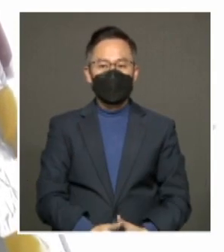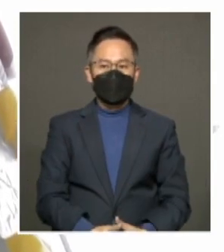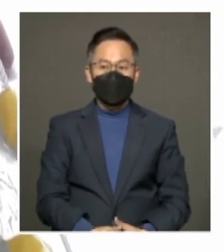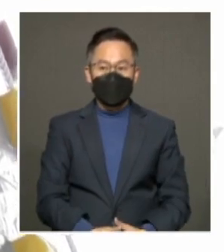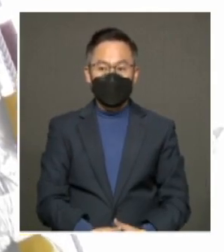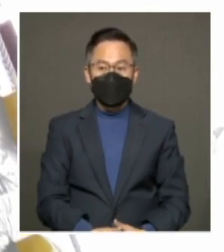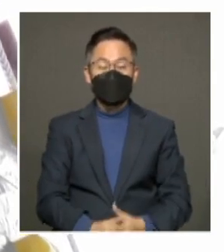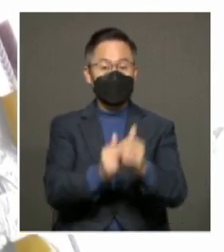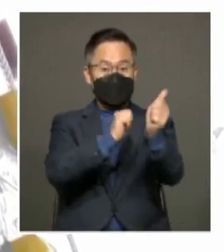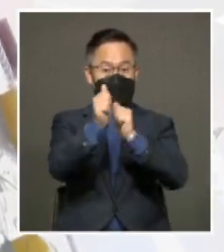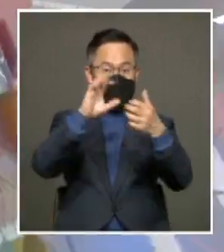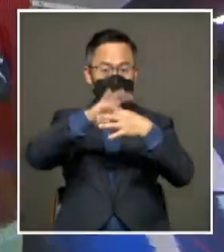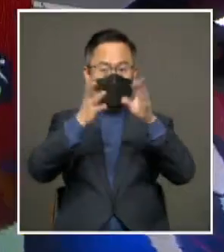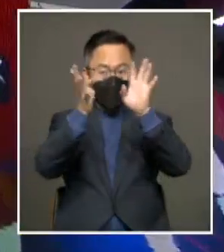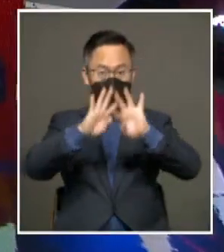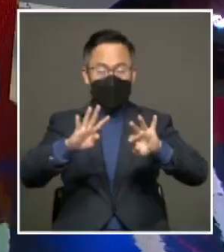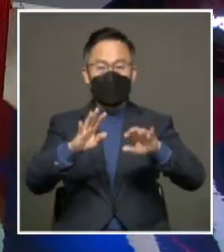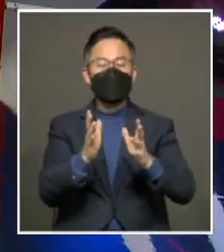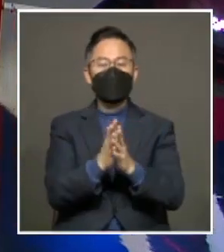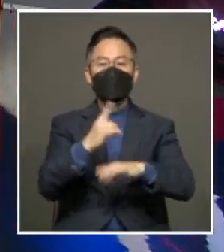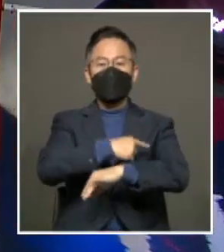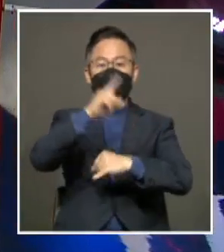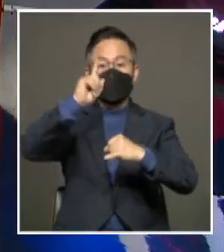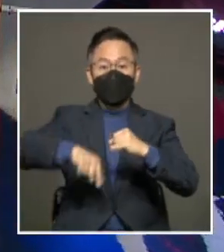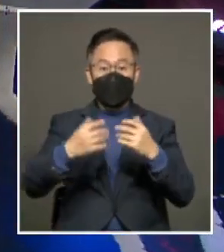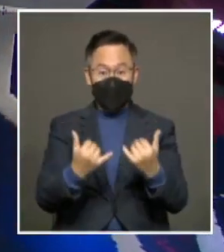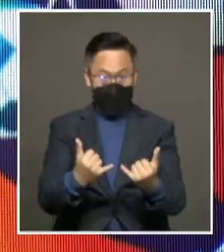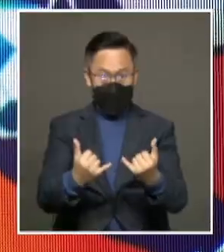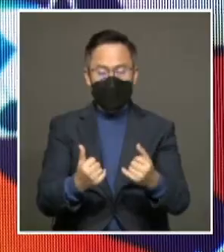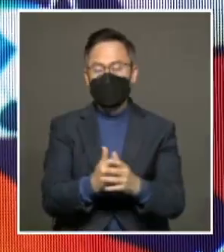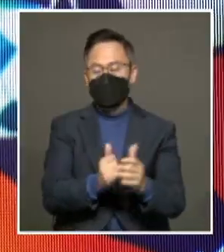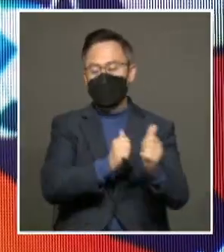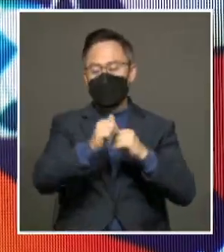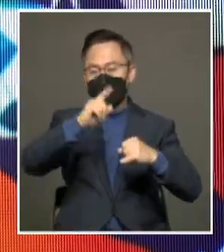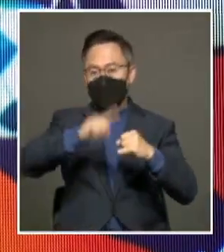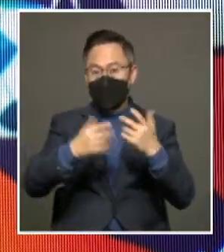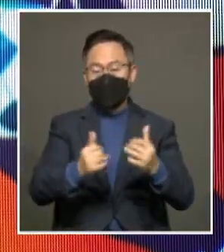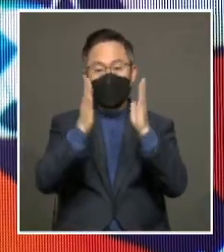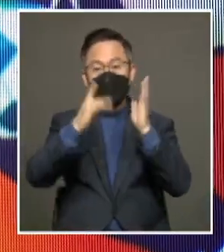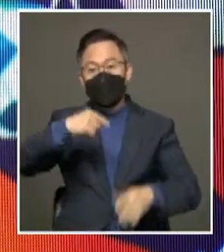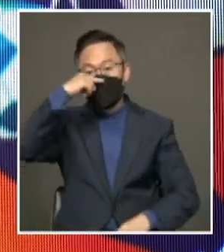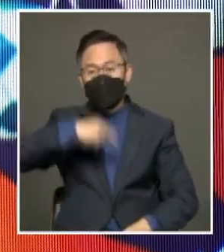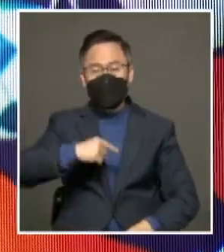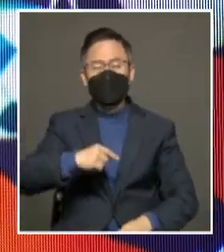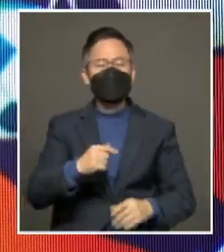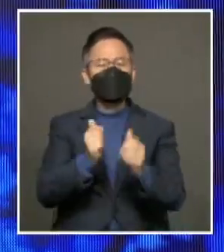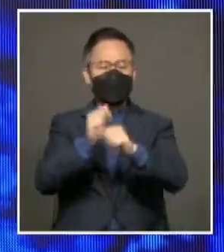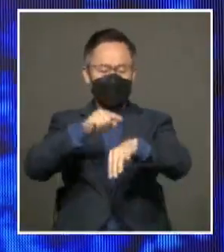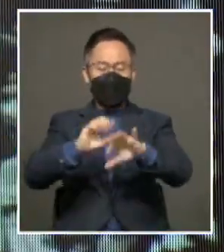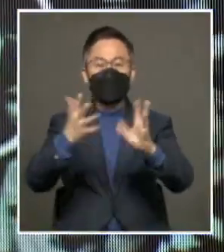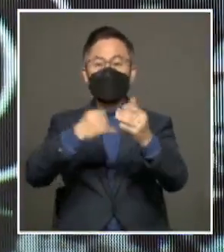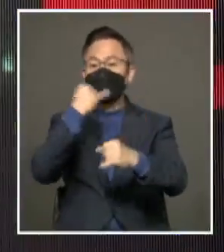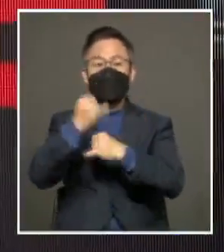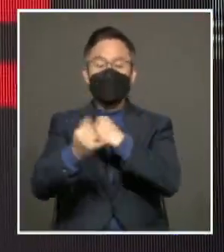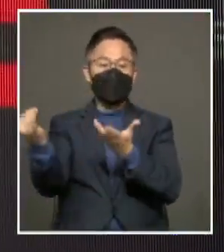ทีนี้นะคะการแข่งขันกีฬาซีเกมซึ่งณวันนี้นี่ดำเนินมาถึงวันสุดท้ายของเกมการแข่งขันแล้วค่ะนักกีฬาของไทยหลายๆคนนะคะทำผลงาน